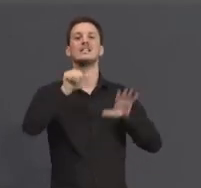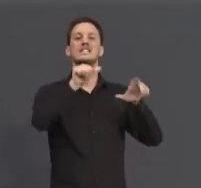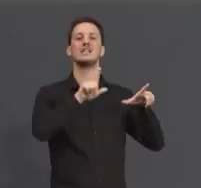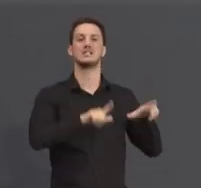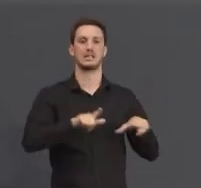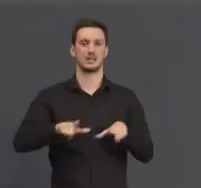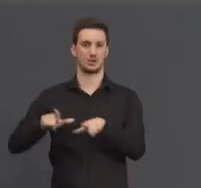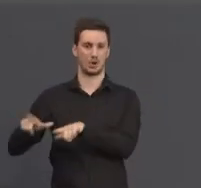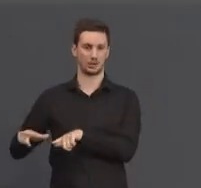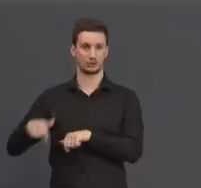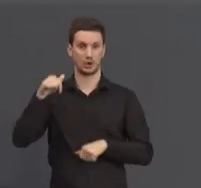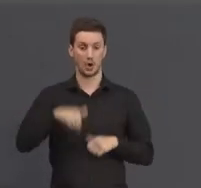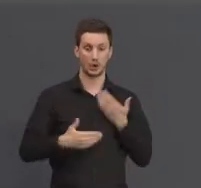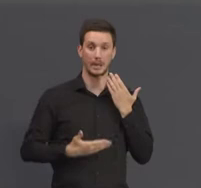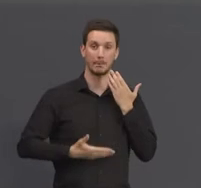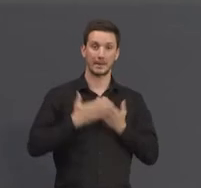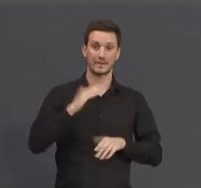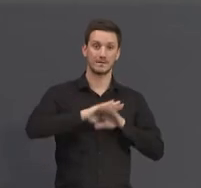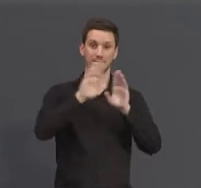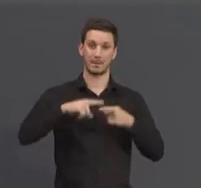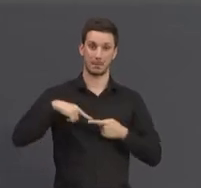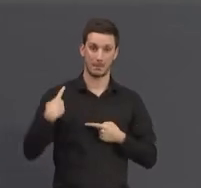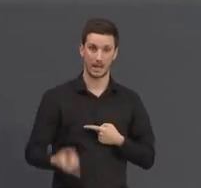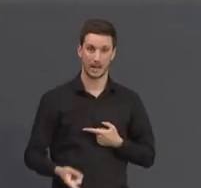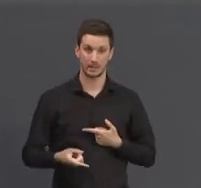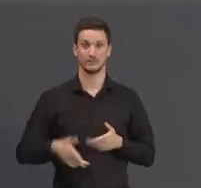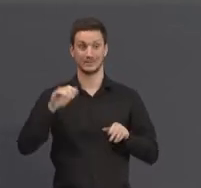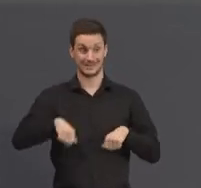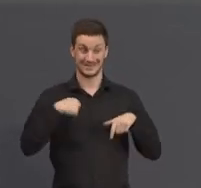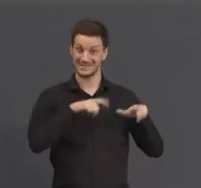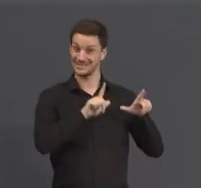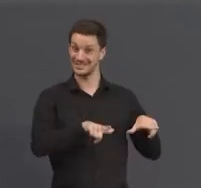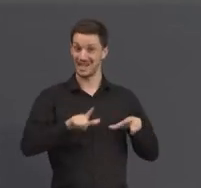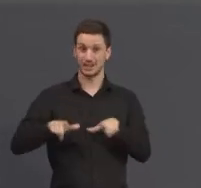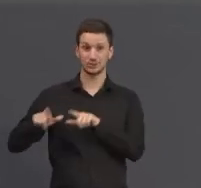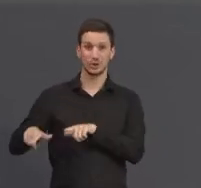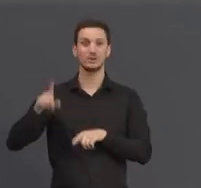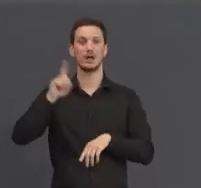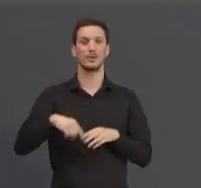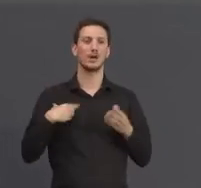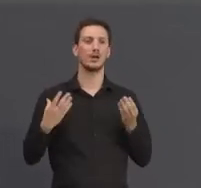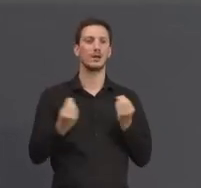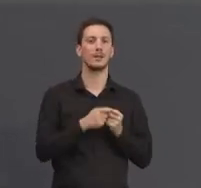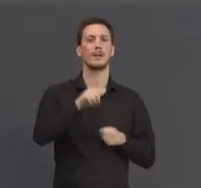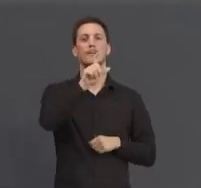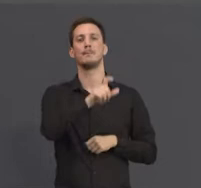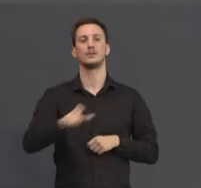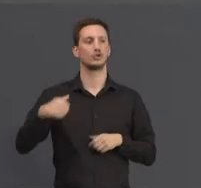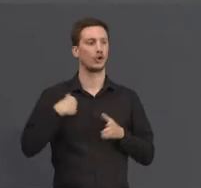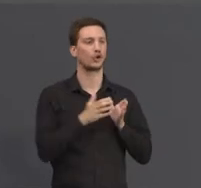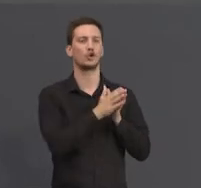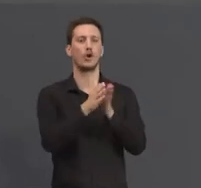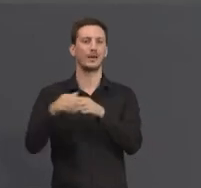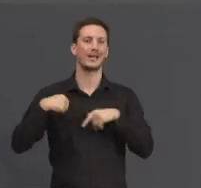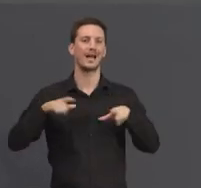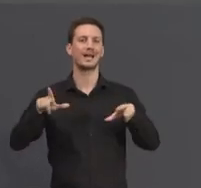que tindrà lloc entre avui i demà. A més, a aquestes sessions cal sumar-hi el jurament hipocràtic dels vostres companys del